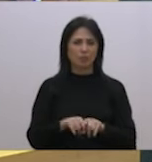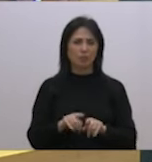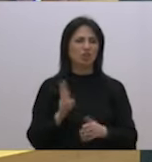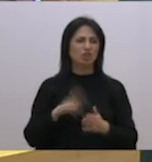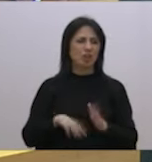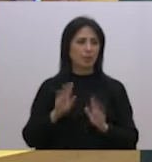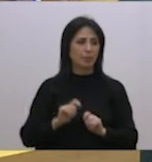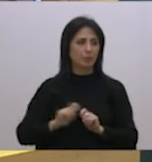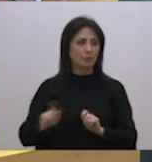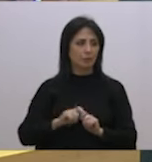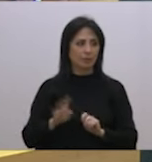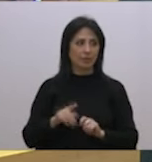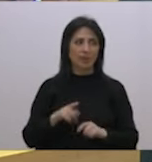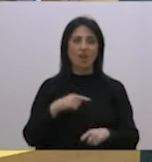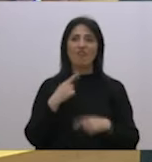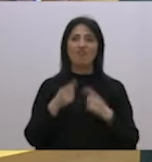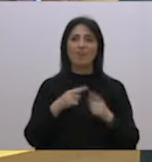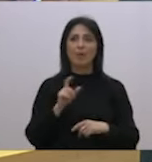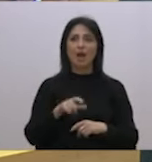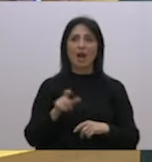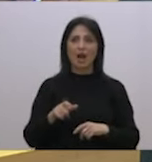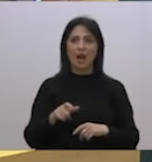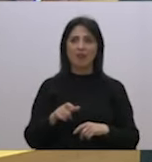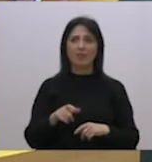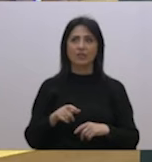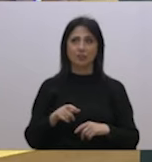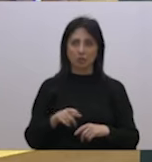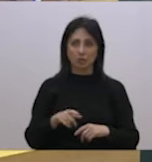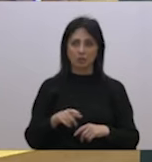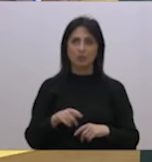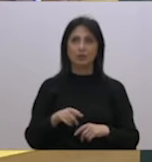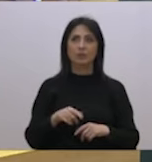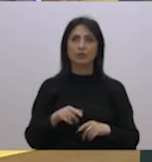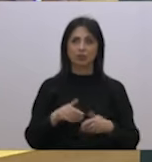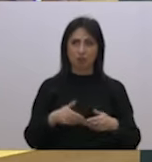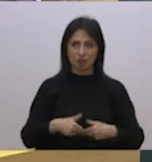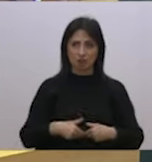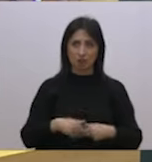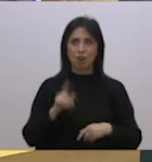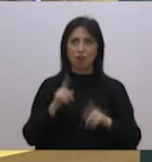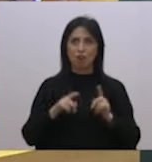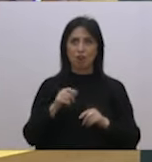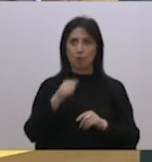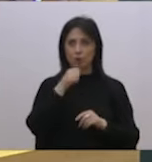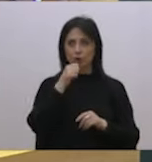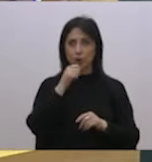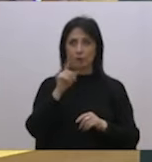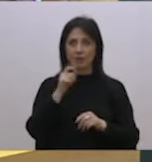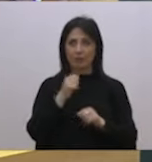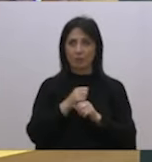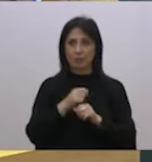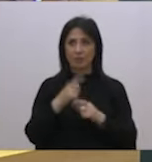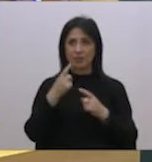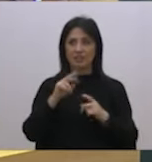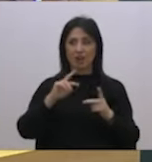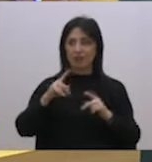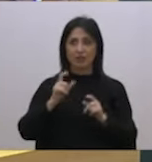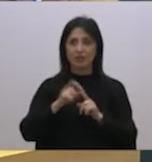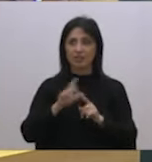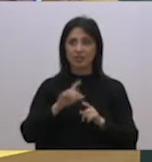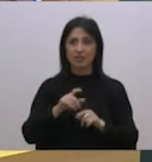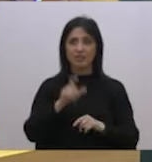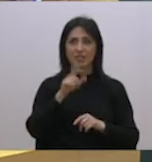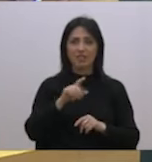რომ ვიძახით რომ ხალხი შივა, შივა მართლა ბევრს ახლა ჟურნალისტებმა არ გადამიკეთოთ მე რა სხვა რამეში,